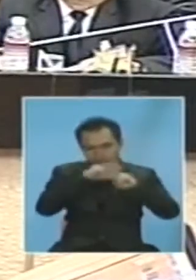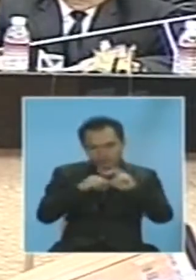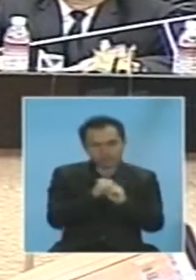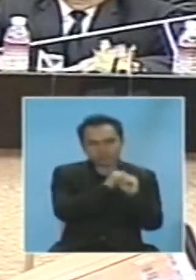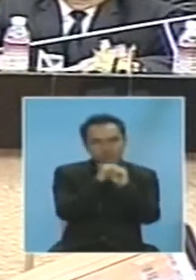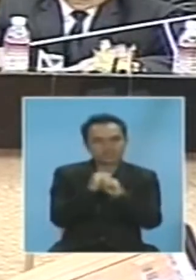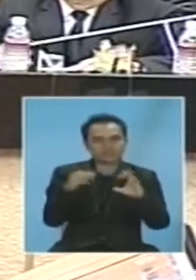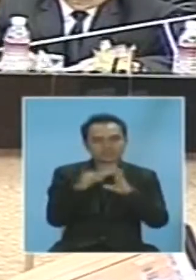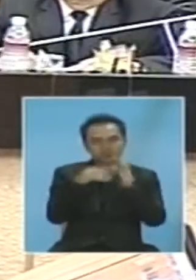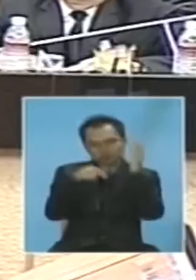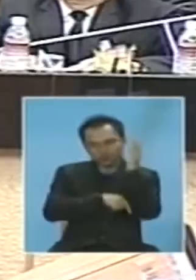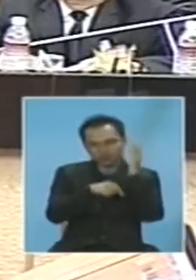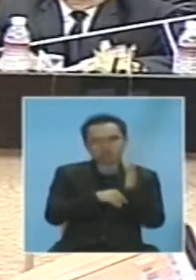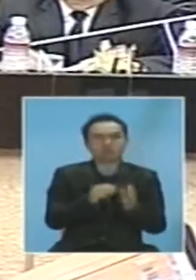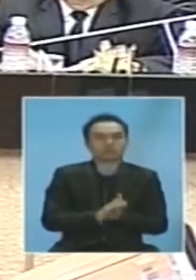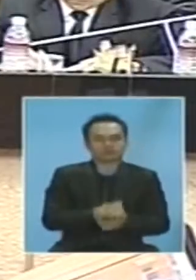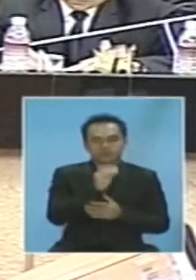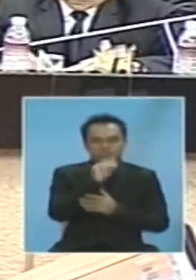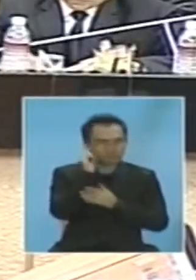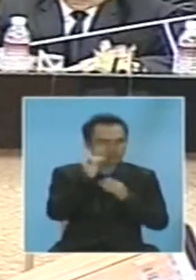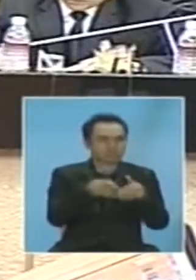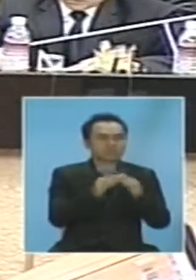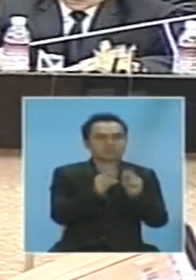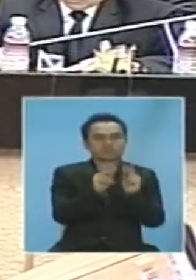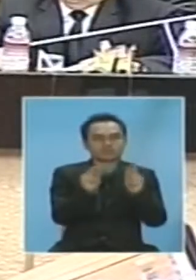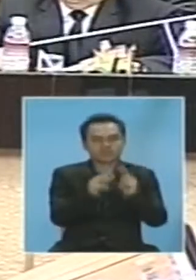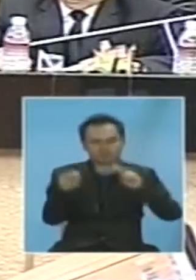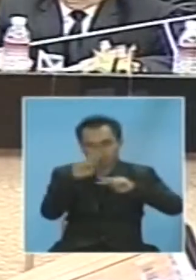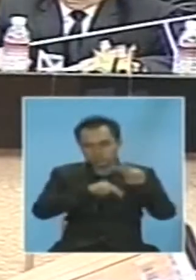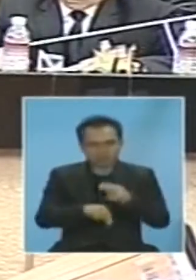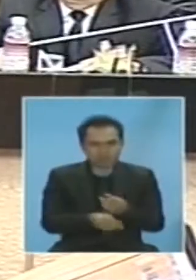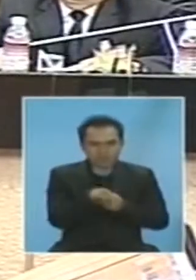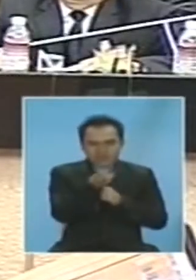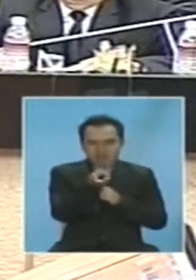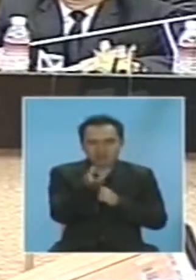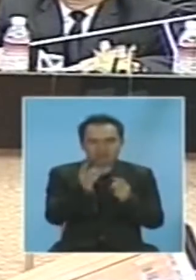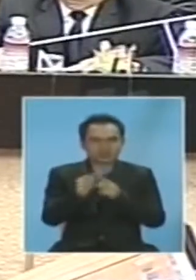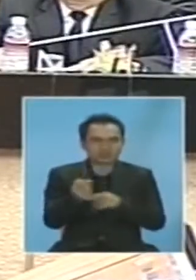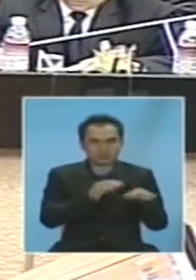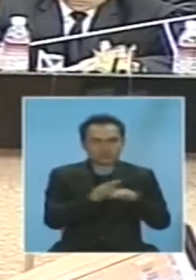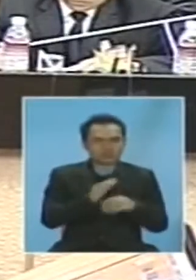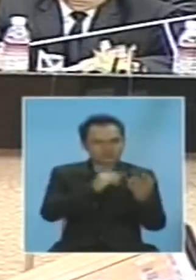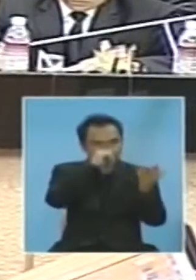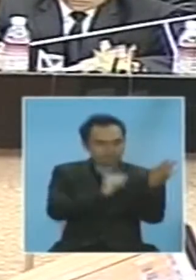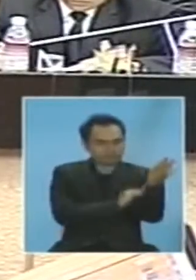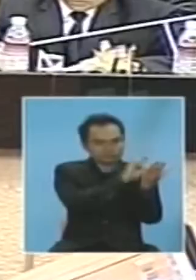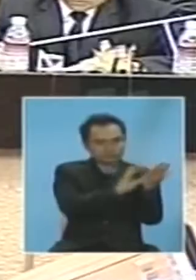ริตมีการตั้งคณะกรรมการตรวจสอบสต็อกข้าวพร้อมกันทั่วประเท